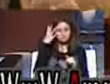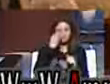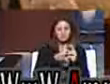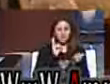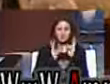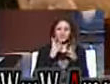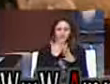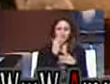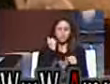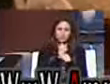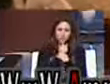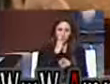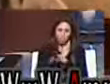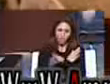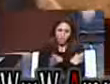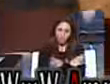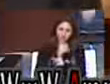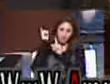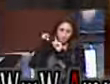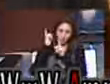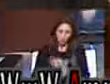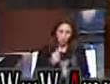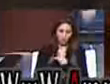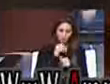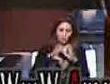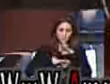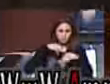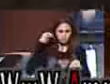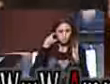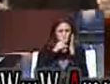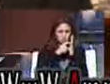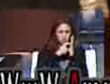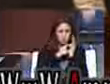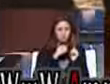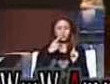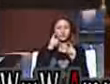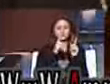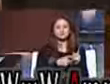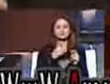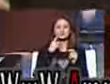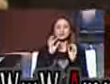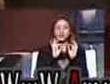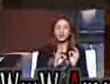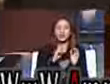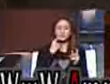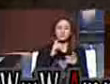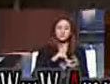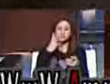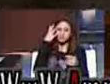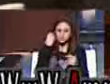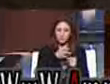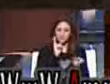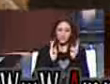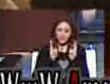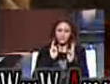والاجمل ان اللي دعانا القوات المسلحة، وانا الان في ذهني ان القوات المسلحة احتضنت الثورة يوم ما قامت، والان